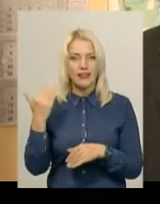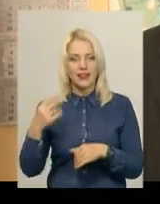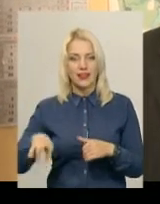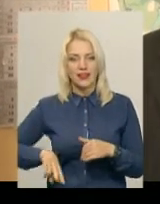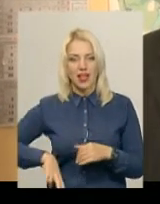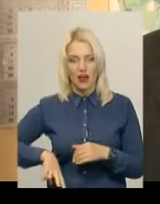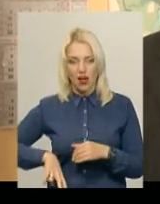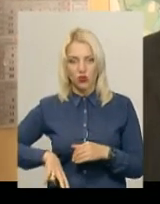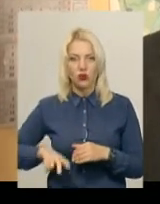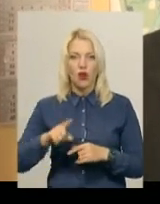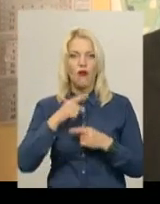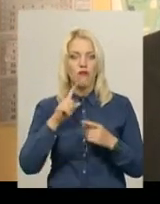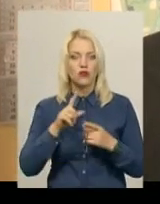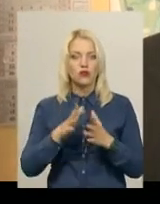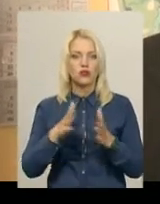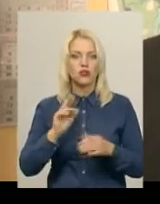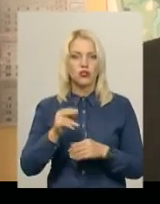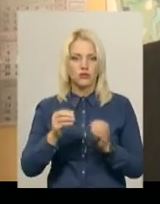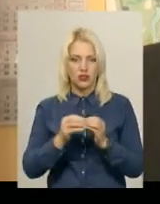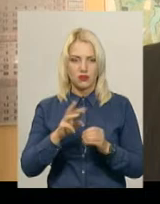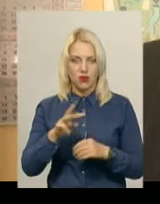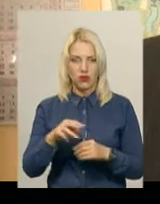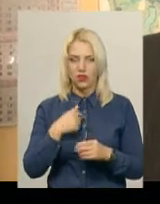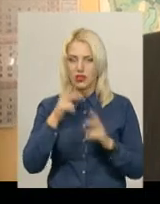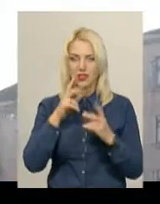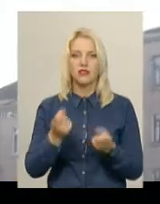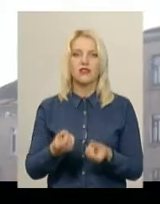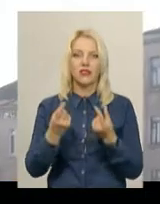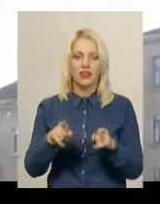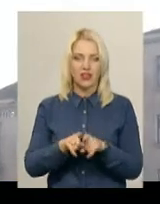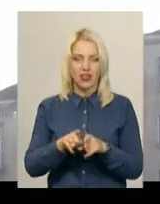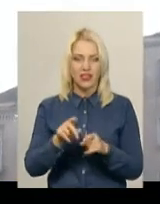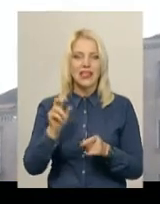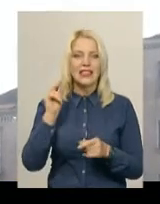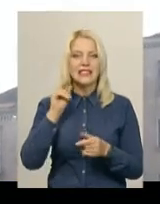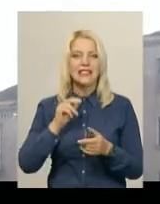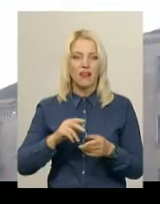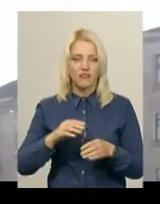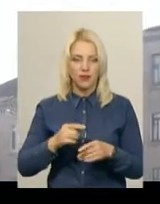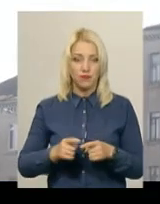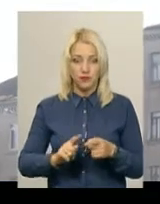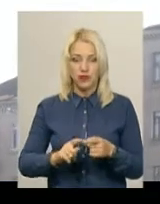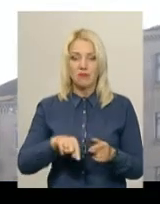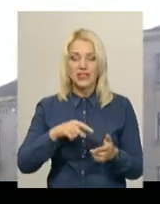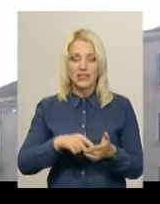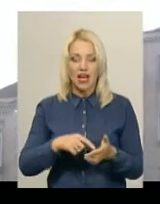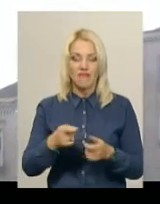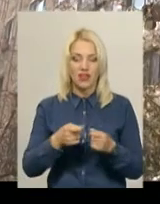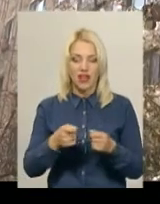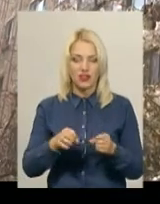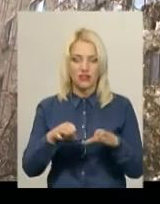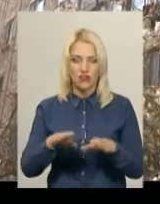стверджує, що вже більше 10 мільйонів. Я не знаю, звідки вони беруть ці цифри. Міська влада вирішила розірвати договір на довгострокову оренду